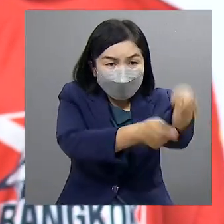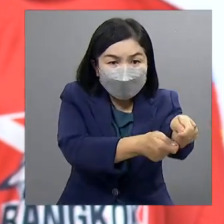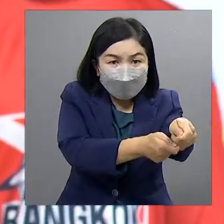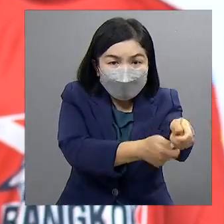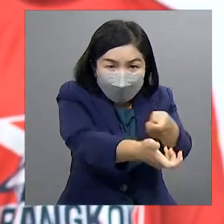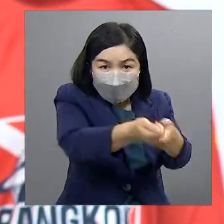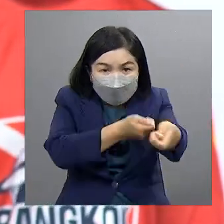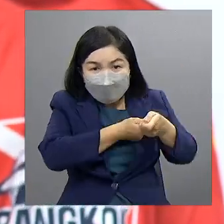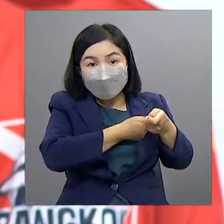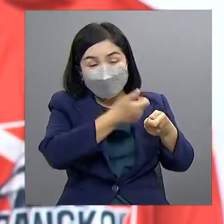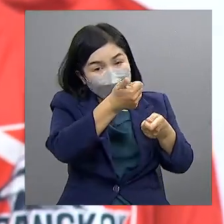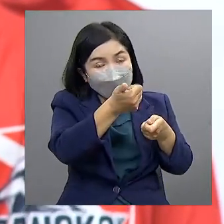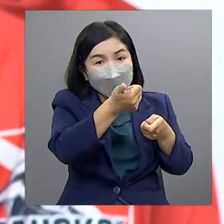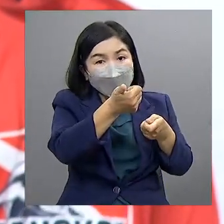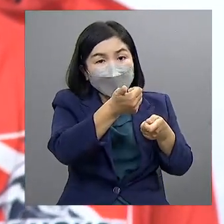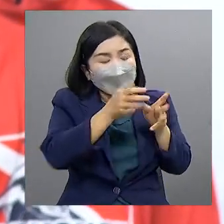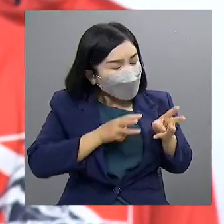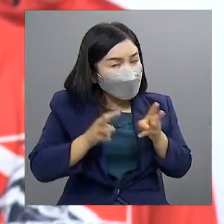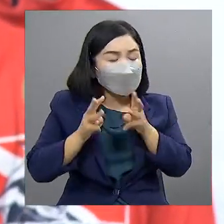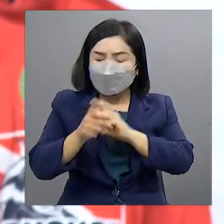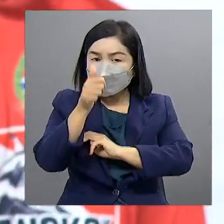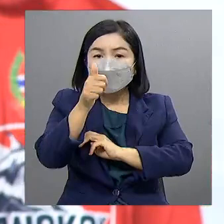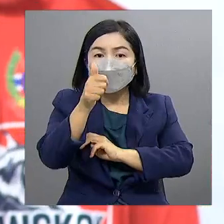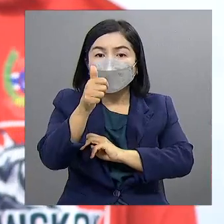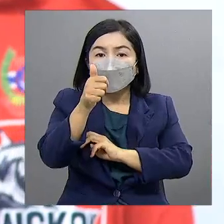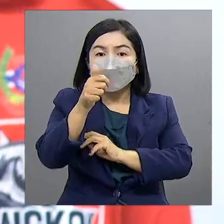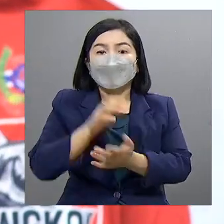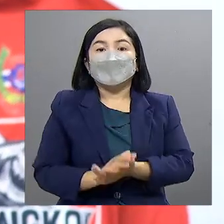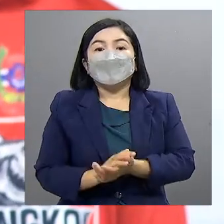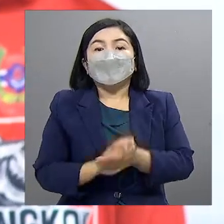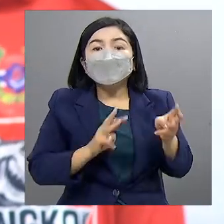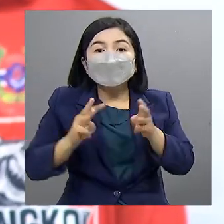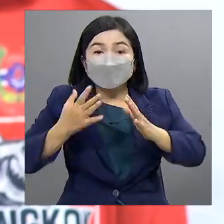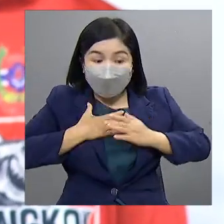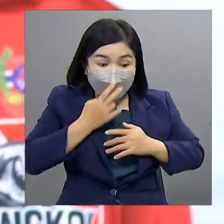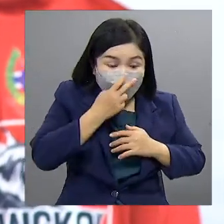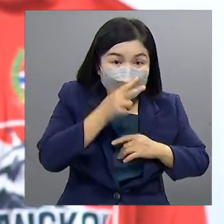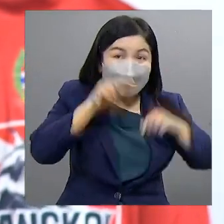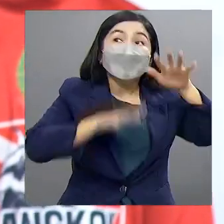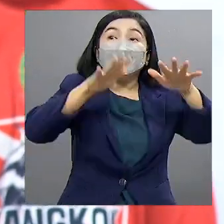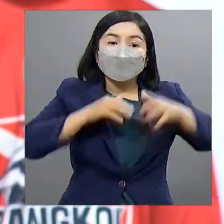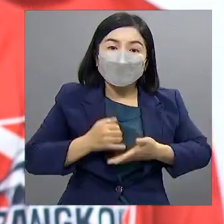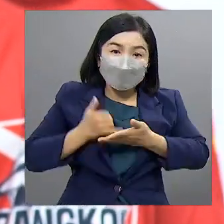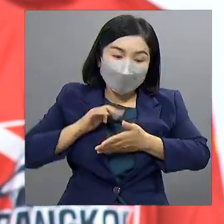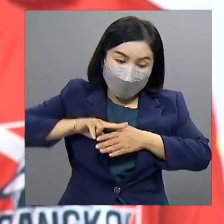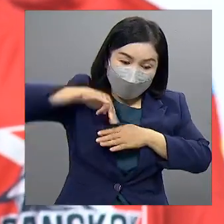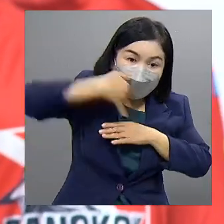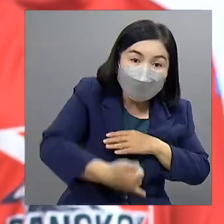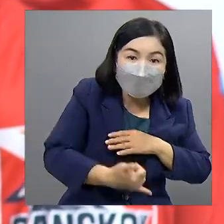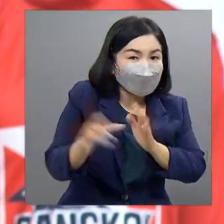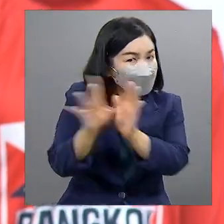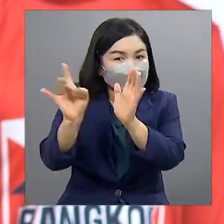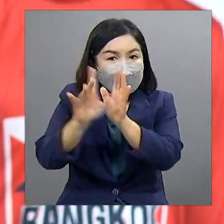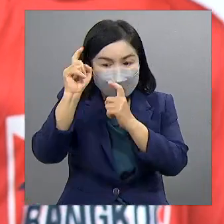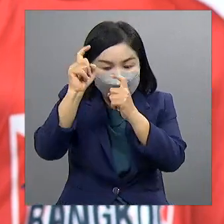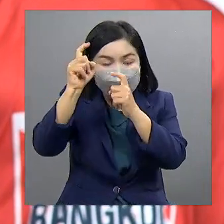ได้อันนี้วิธีที่ดีที่สุดครับวิธีการโดดลงน้ำไปช่วยเขาเป็นวิธีสุดท้ายและอันตรายมากไม่แนะน